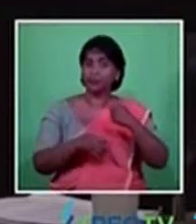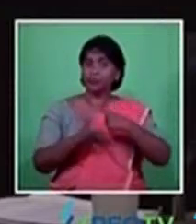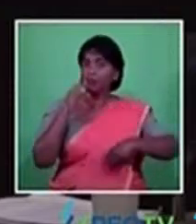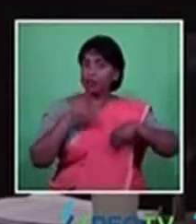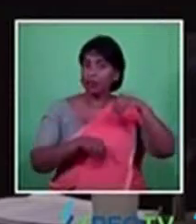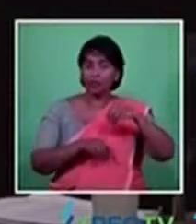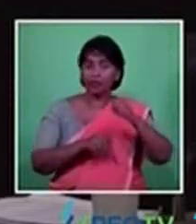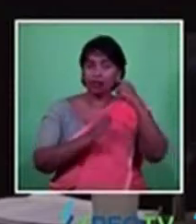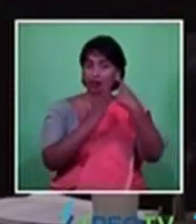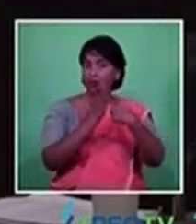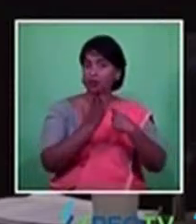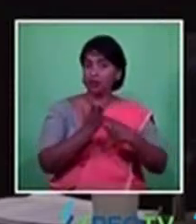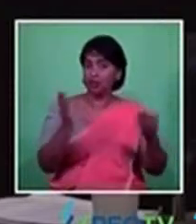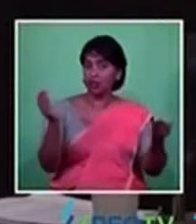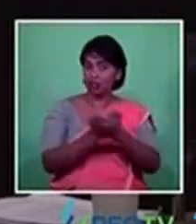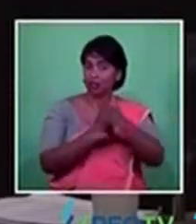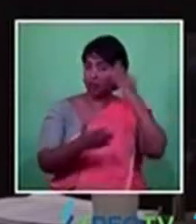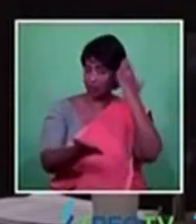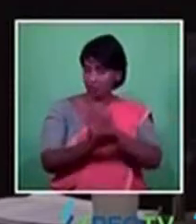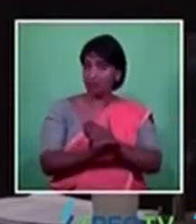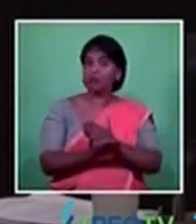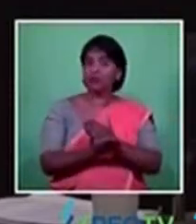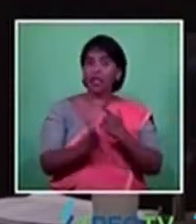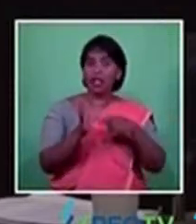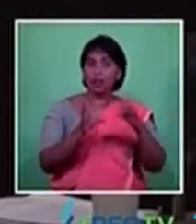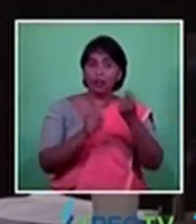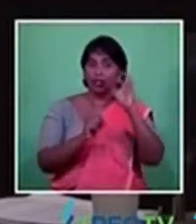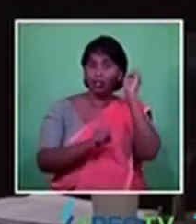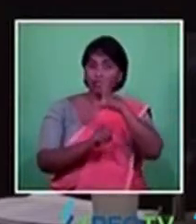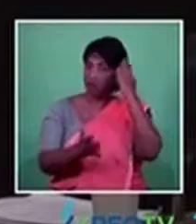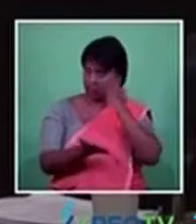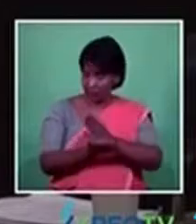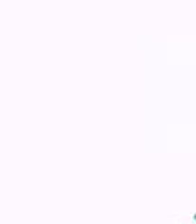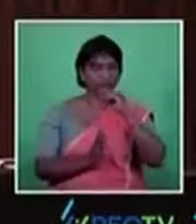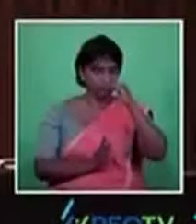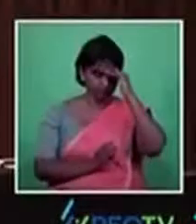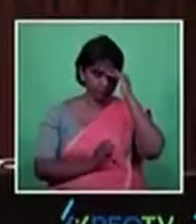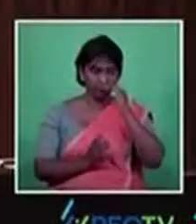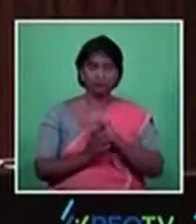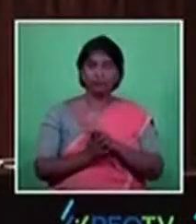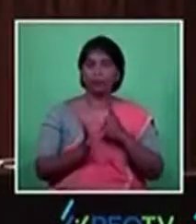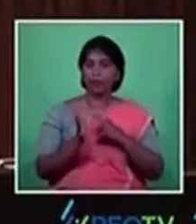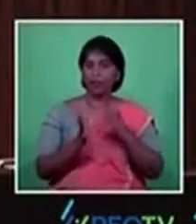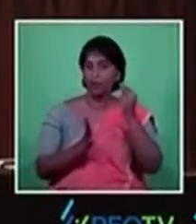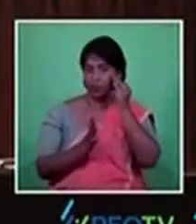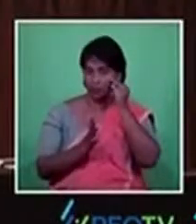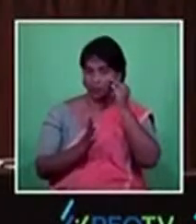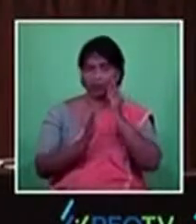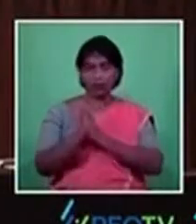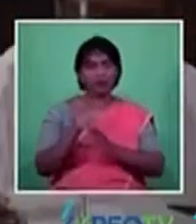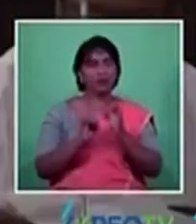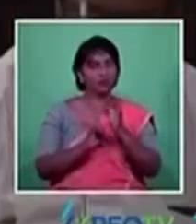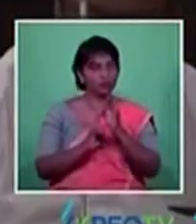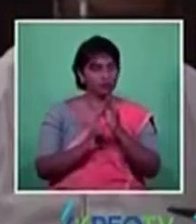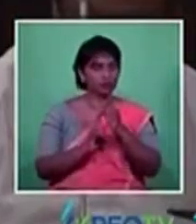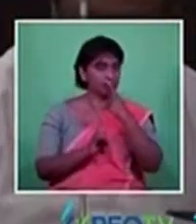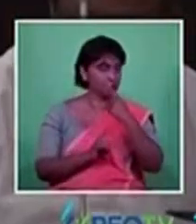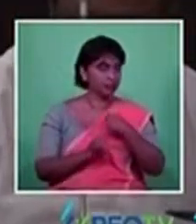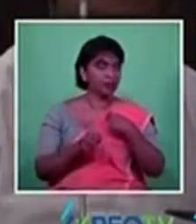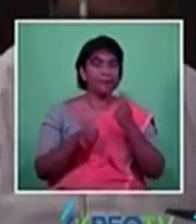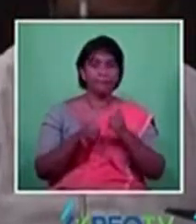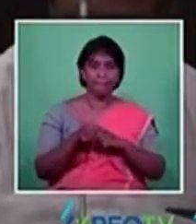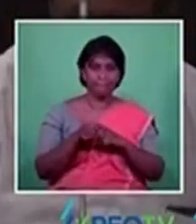මැතිවරණේ නාම යෝජනා කැඳවීම අත්හිටුවන්න අප මුදල් බාර ගැනීම අත්හිටුවන්න කියලා. අනුරදිසානායක මන්ත්‍රීතුමා අසන